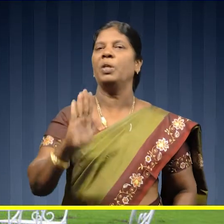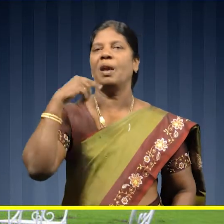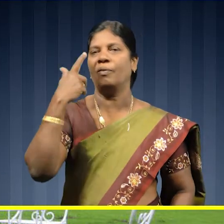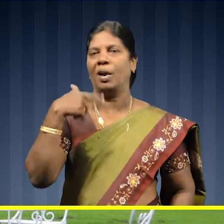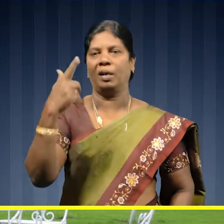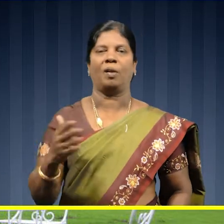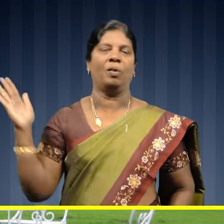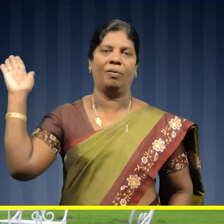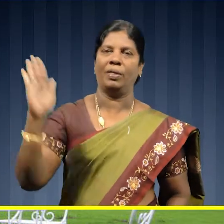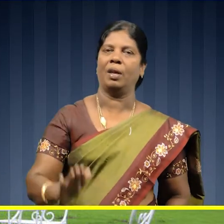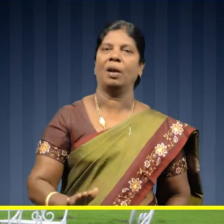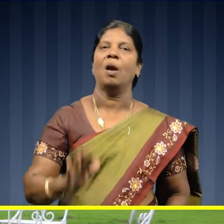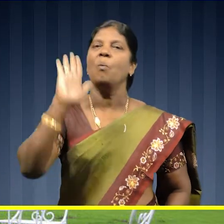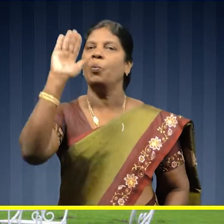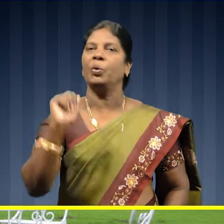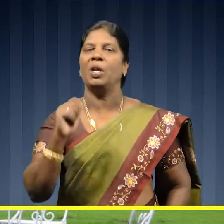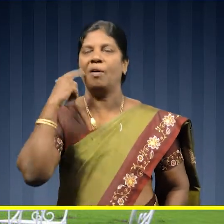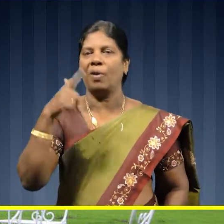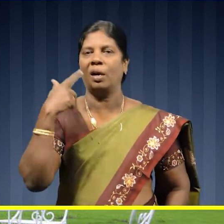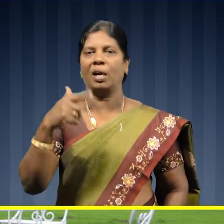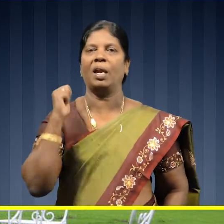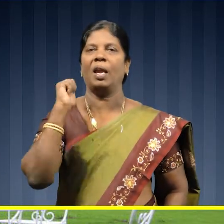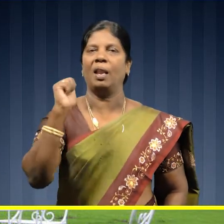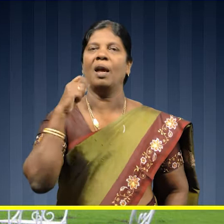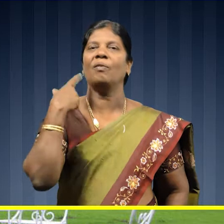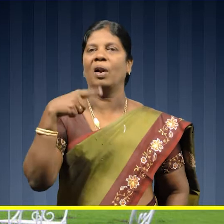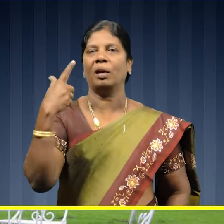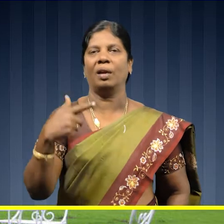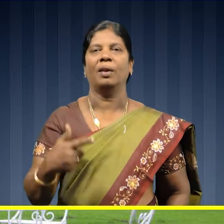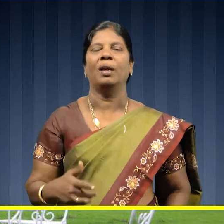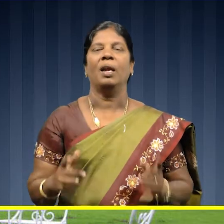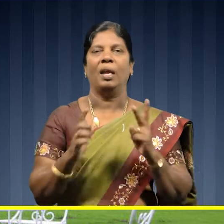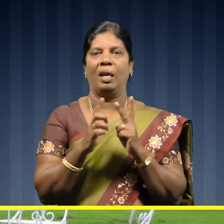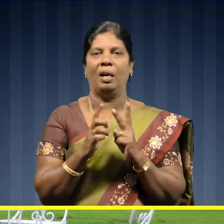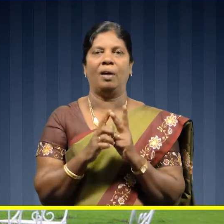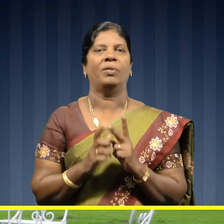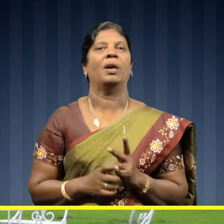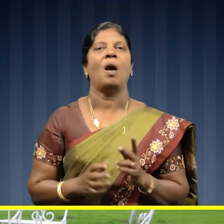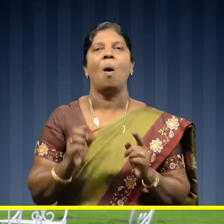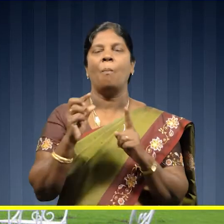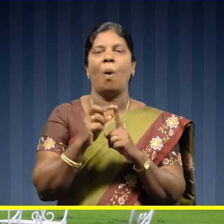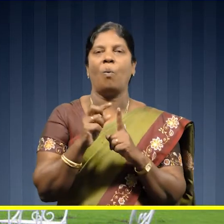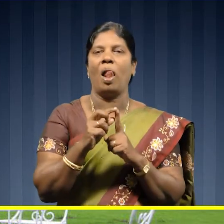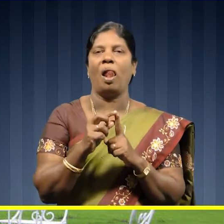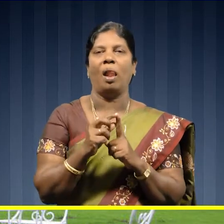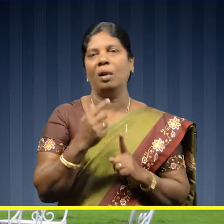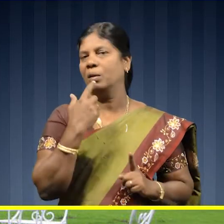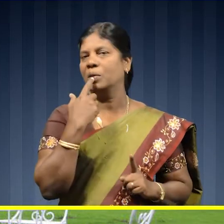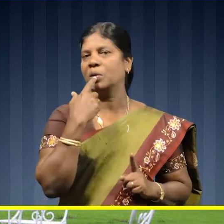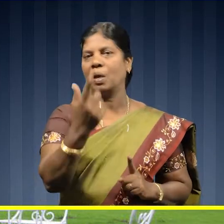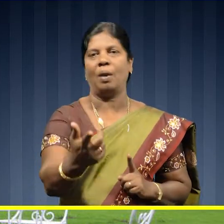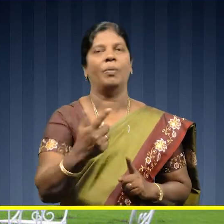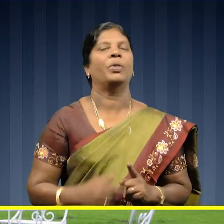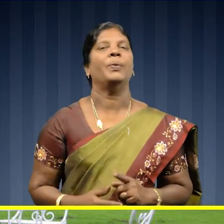புதிய வாழ்க்கைக்குள்ளே வந்தார்கள். அந்த புதிய வாழ்க்கை என்பது என்ன வாழ்க்கை? இரண்டாவதாக